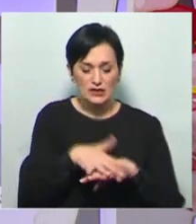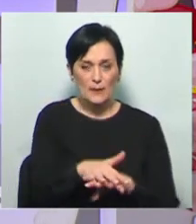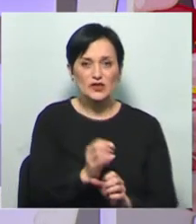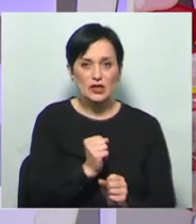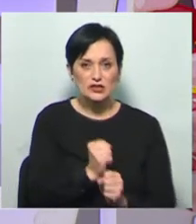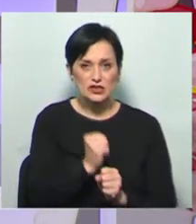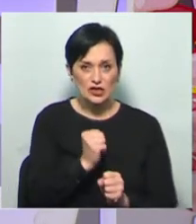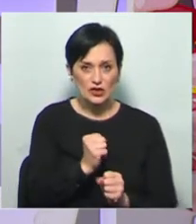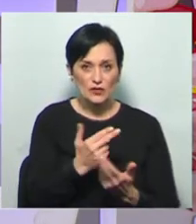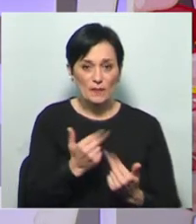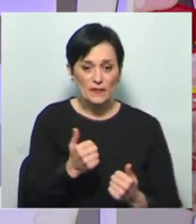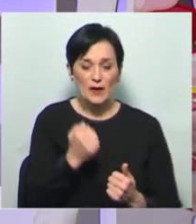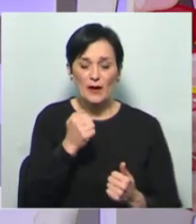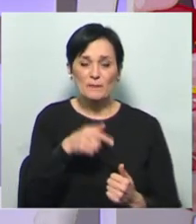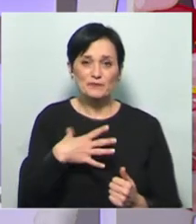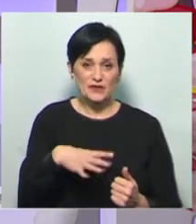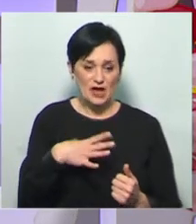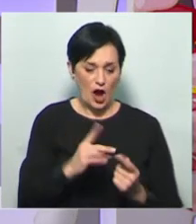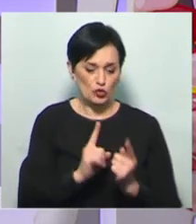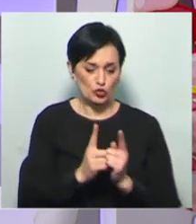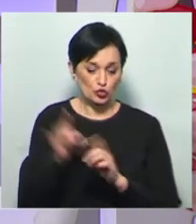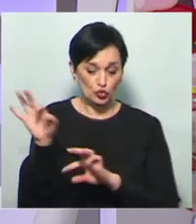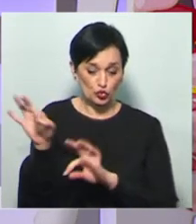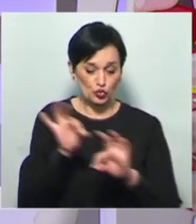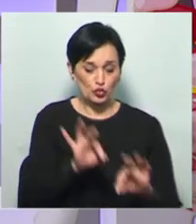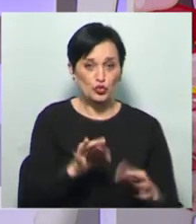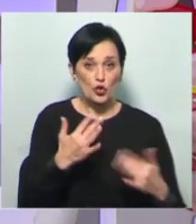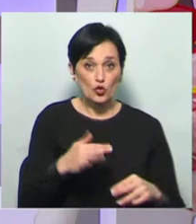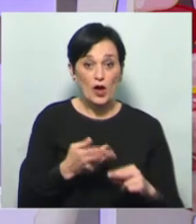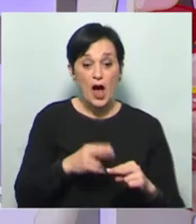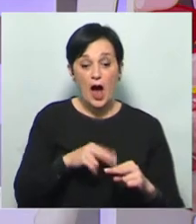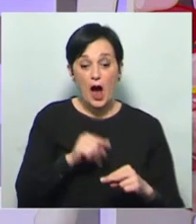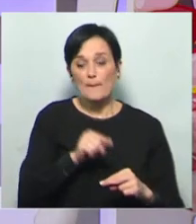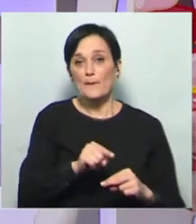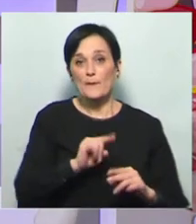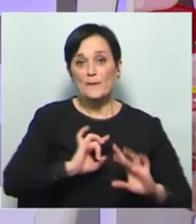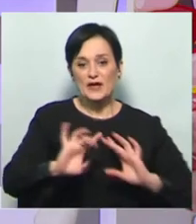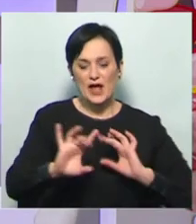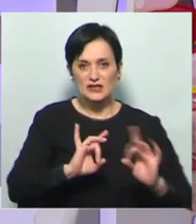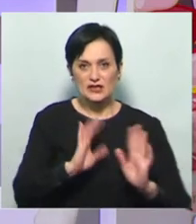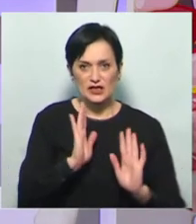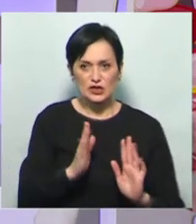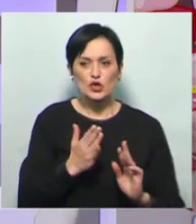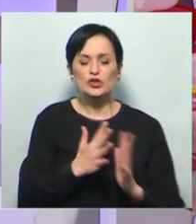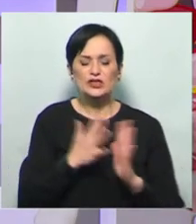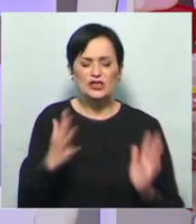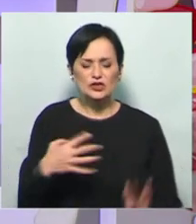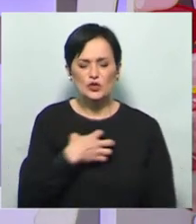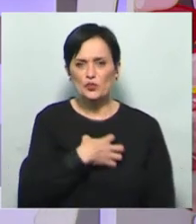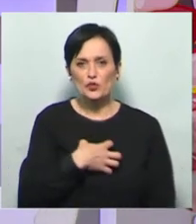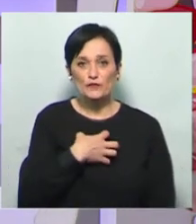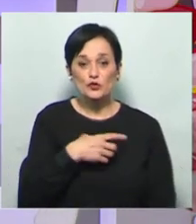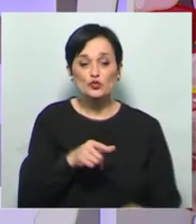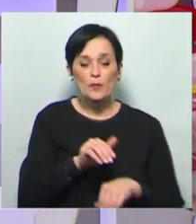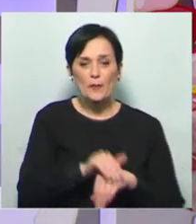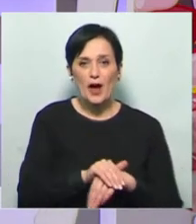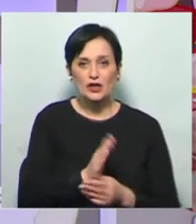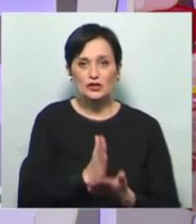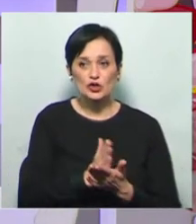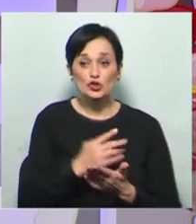მას შეცდომისად ქართულად და ამ გაიდლაინის პრეზენტაცია. ამ ძალიან დიდი მნიშვნელობა აქვს თვითონ იმ ფაქტს,